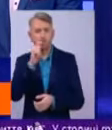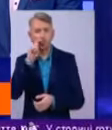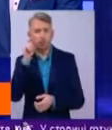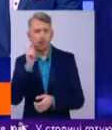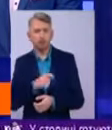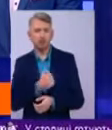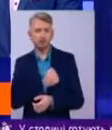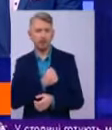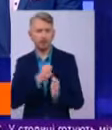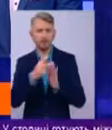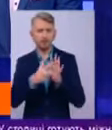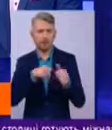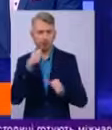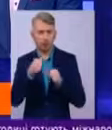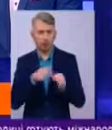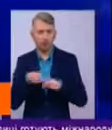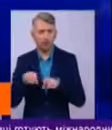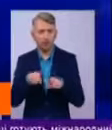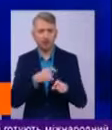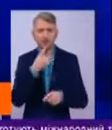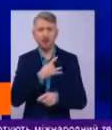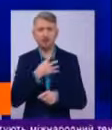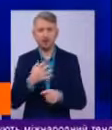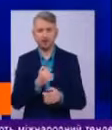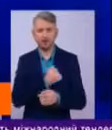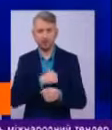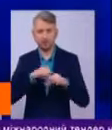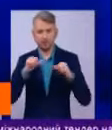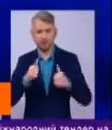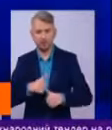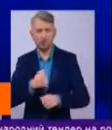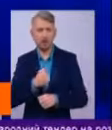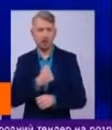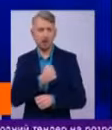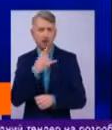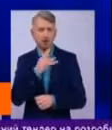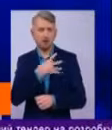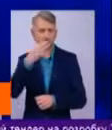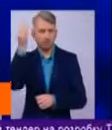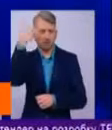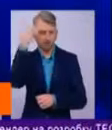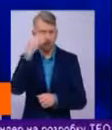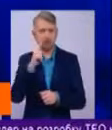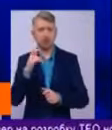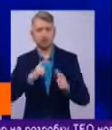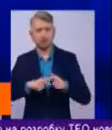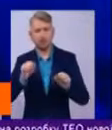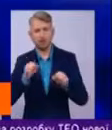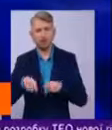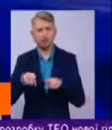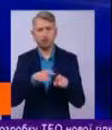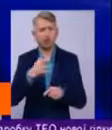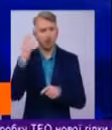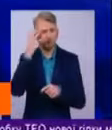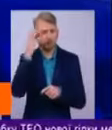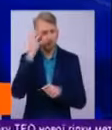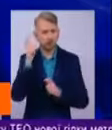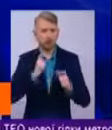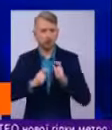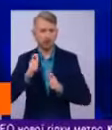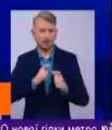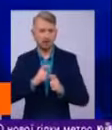вояки 18-го року бігають в радянській військовій формі, радянських кашкетах, хоча, наприклад, студенти могли б бігати в чорних студентських